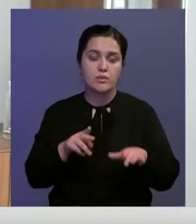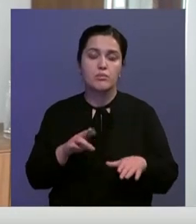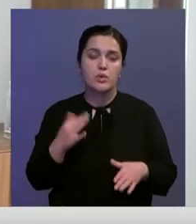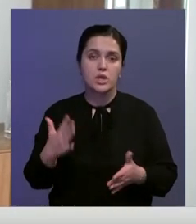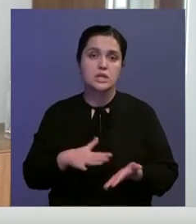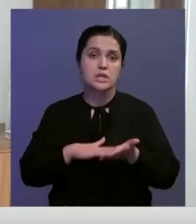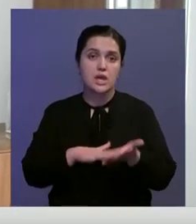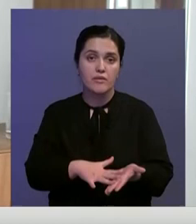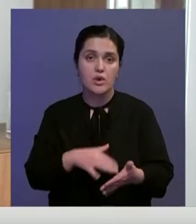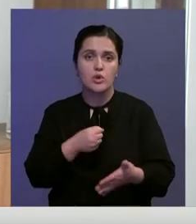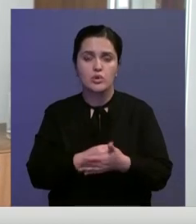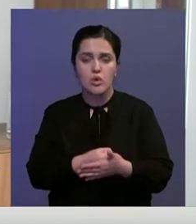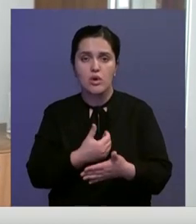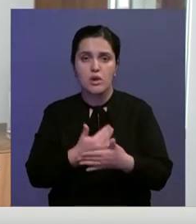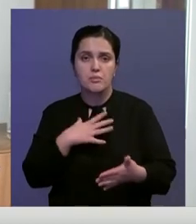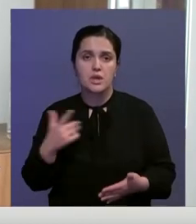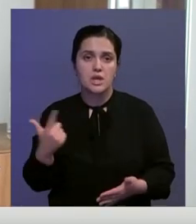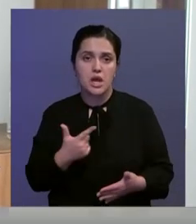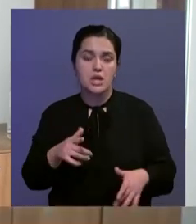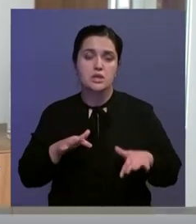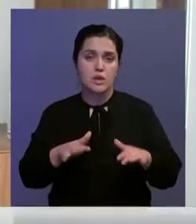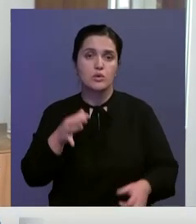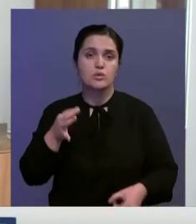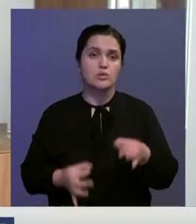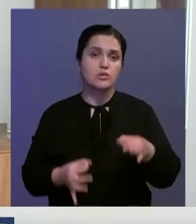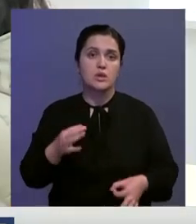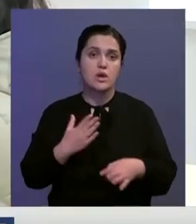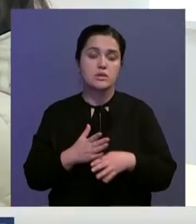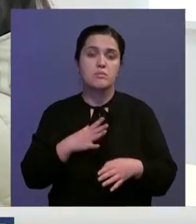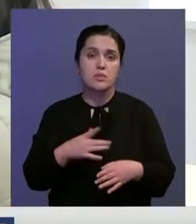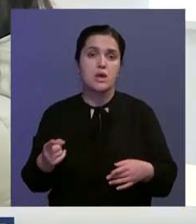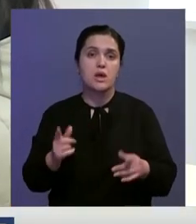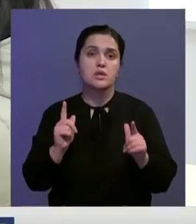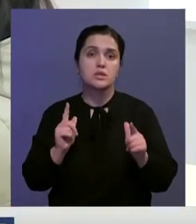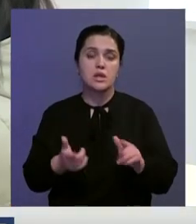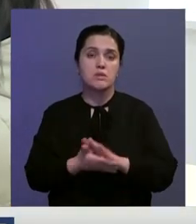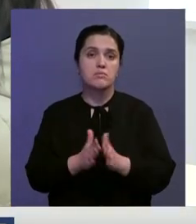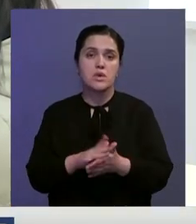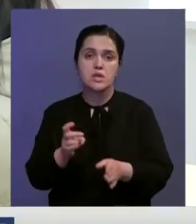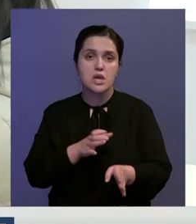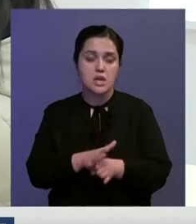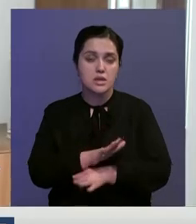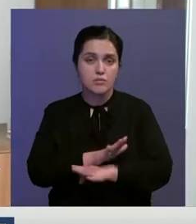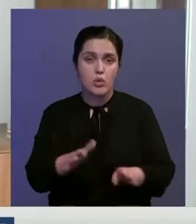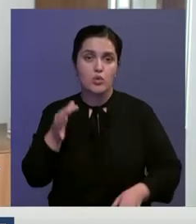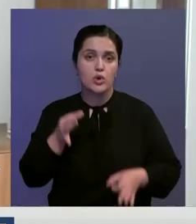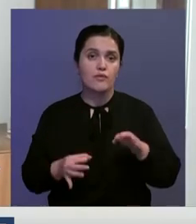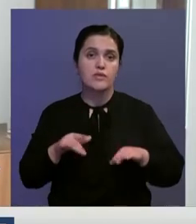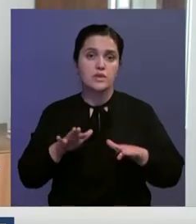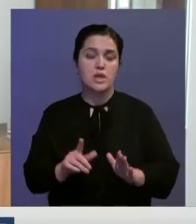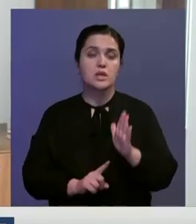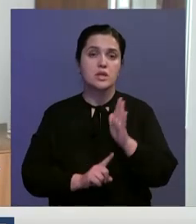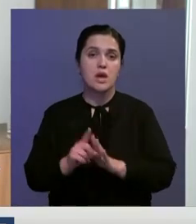заявлениям. До этого было гражданское дело, утвержденное судом медиативное соглашение, которое Каусов не исполнил. Уголовное дело было